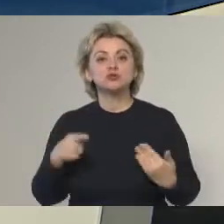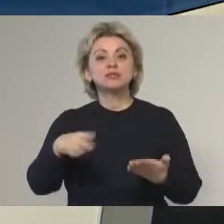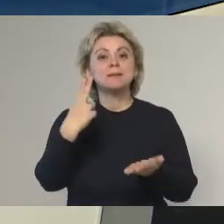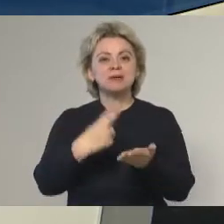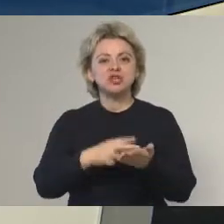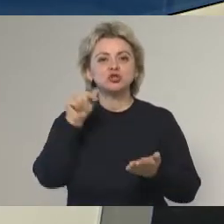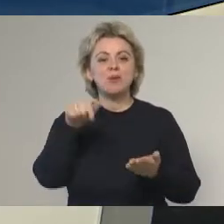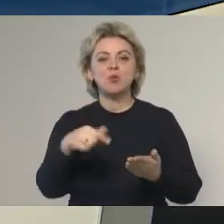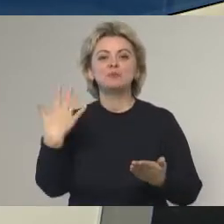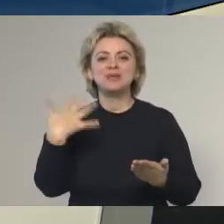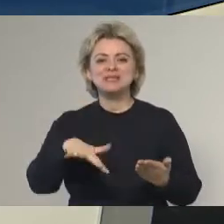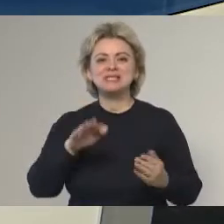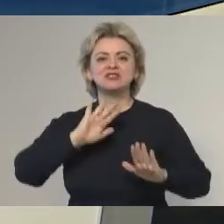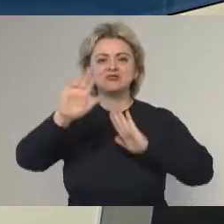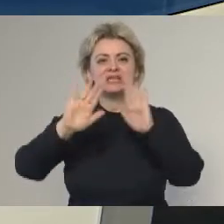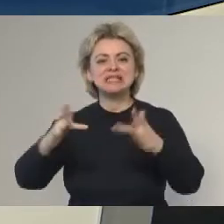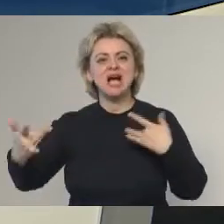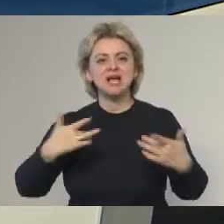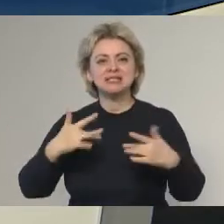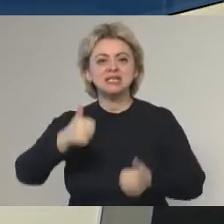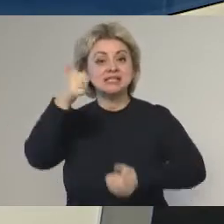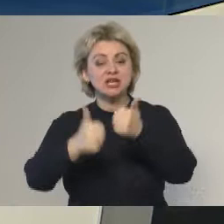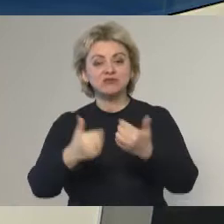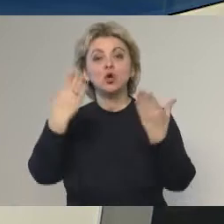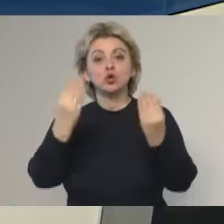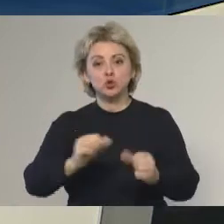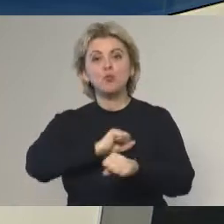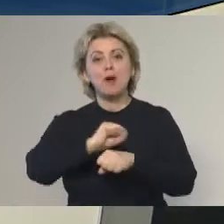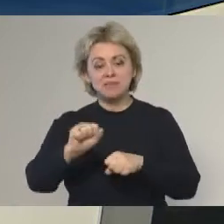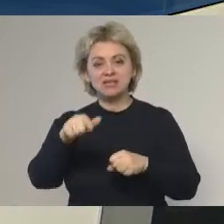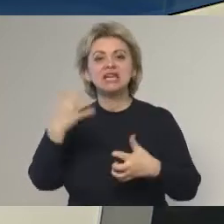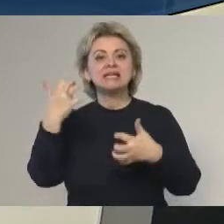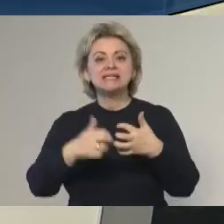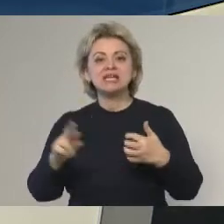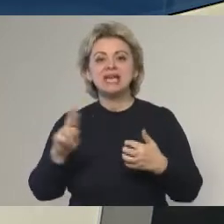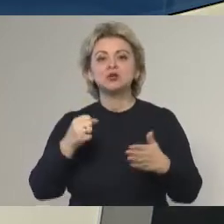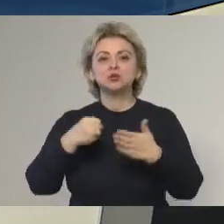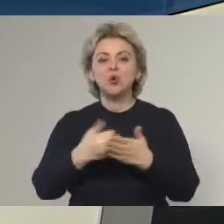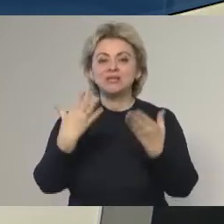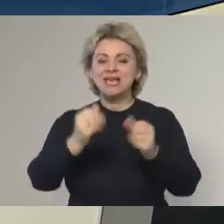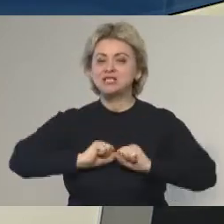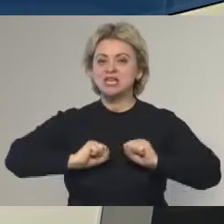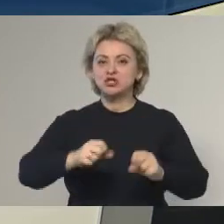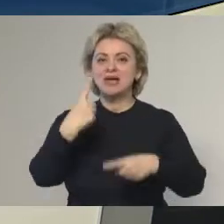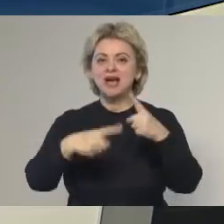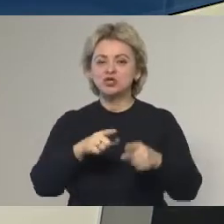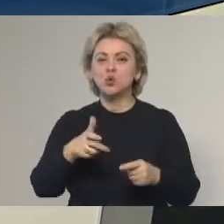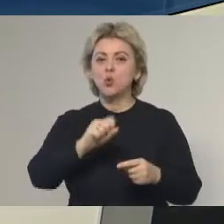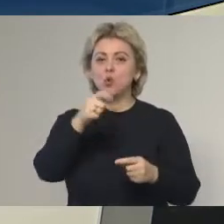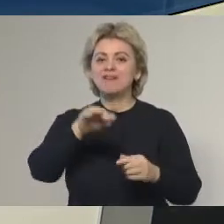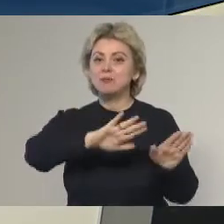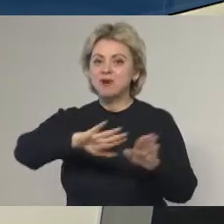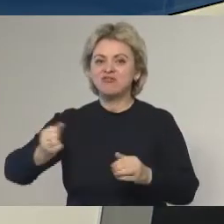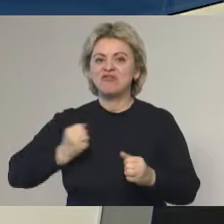и подтверждением тому полсотни выставок, концертов, соревнований ко Дню Победы. С середины января до Дня защитника Отечества в